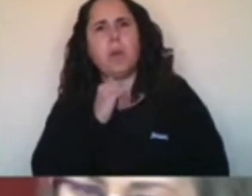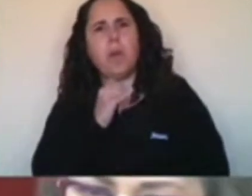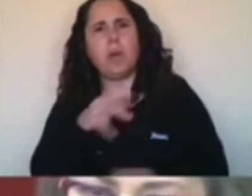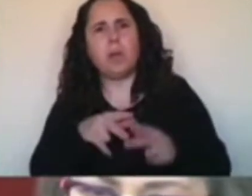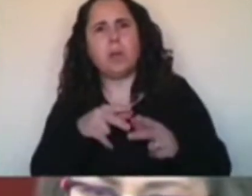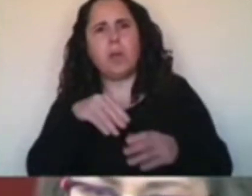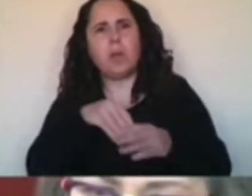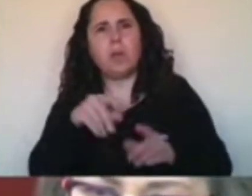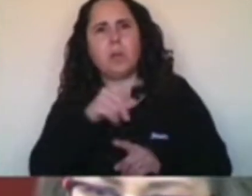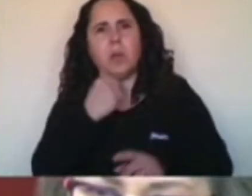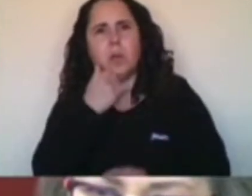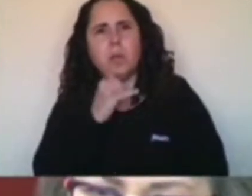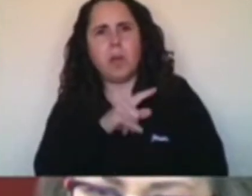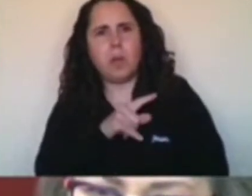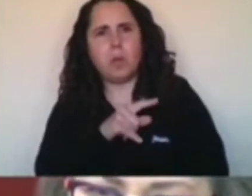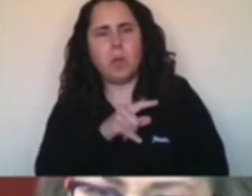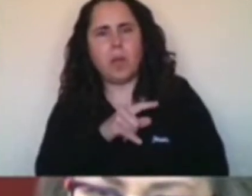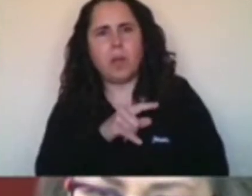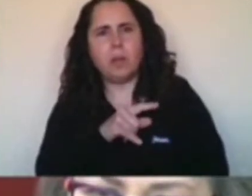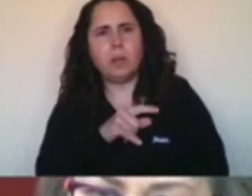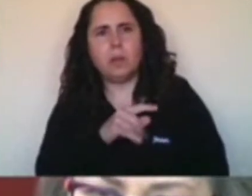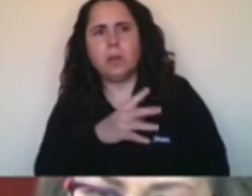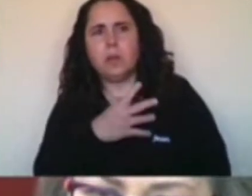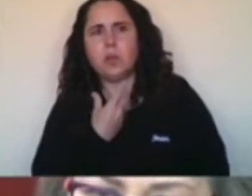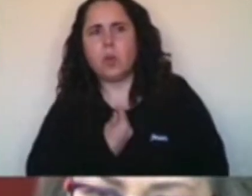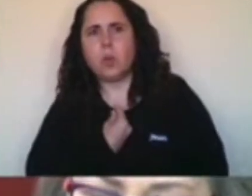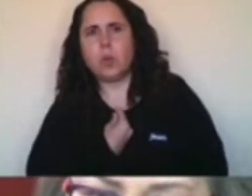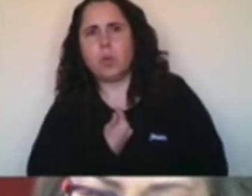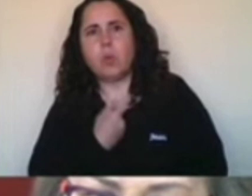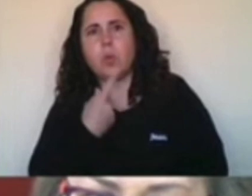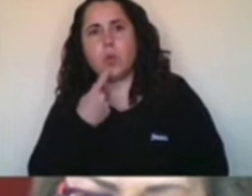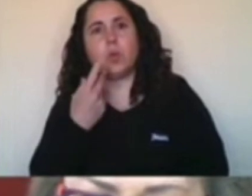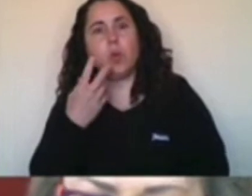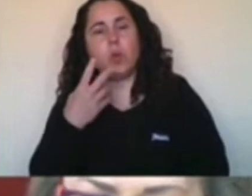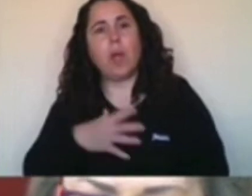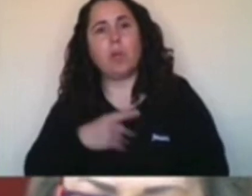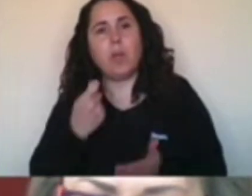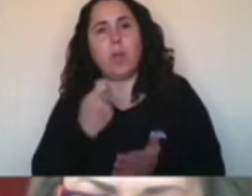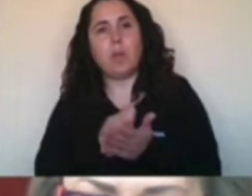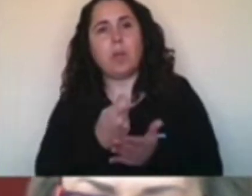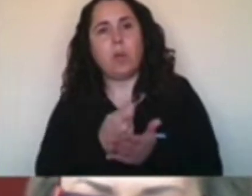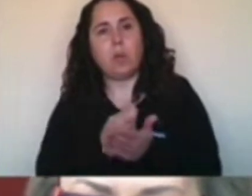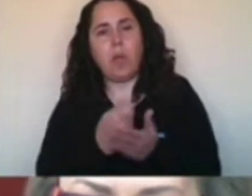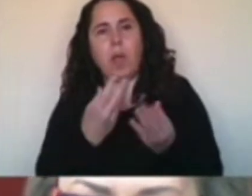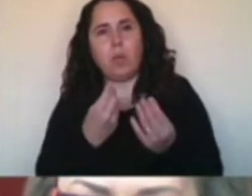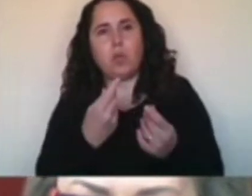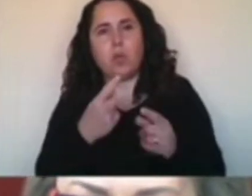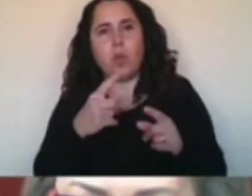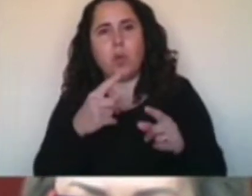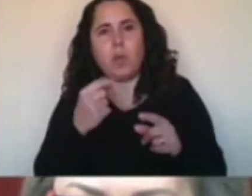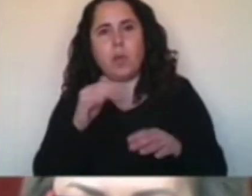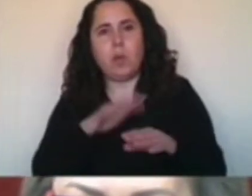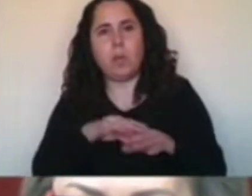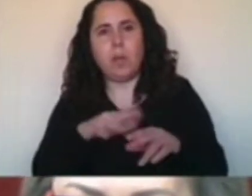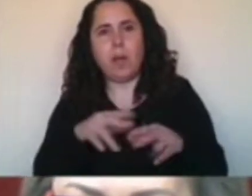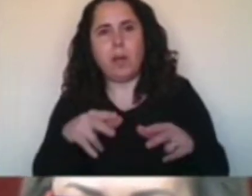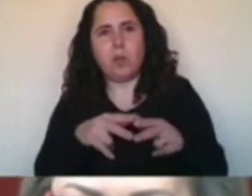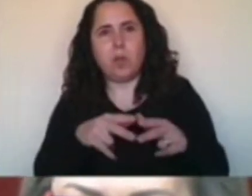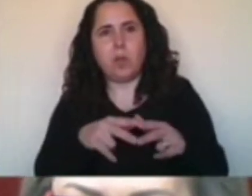Jordi? Tinguem en compte que nosaltres aportem molts diners de les arques públiques a l'associació. Voldria saber si